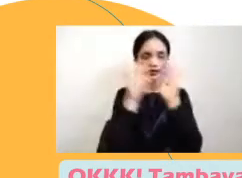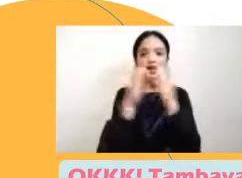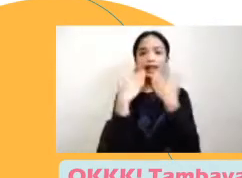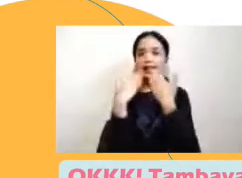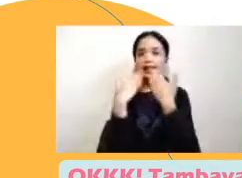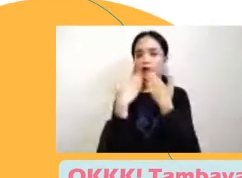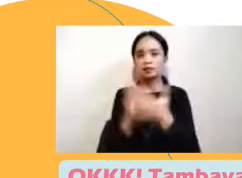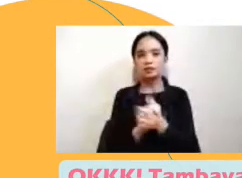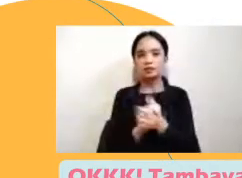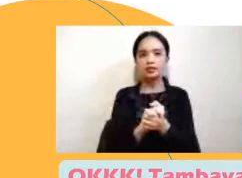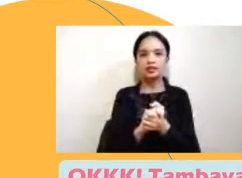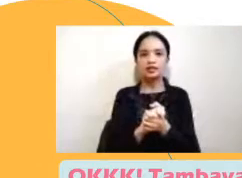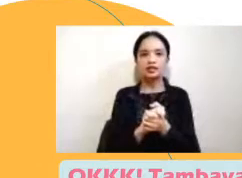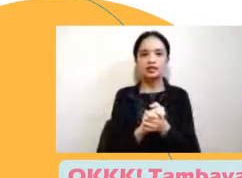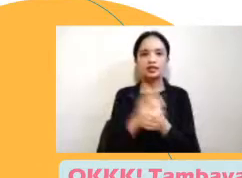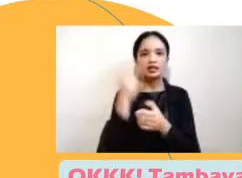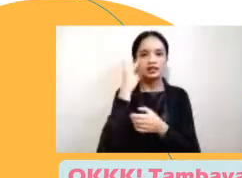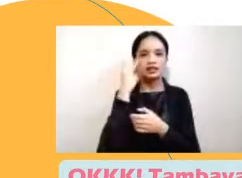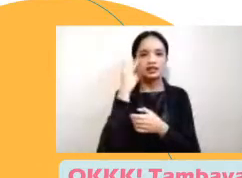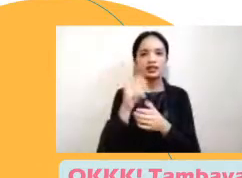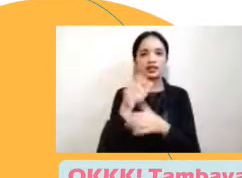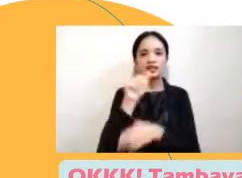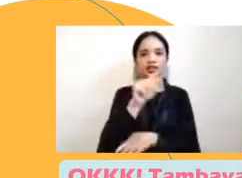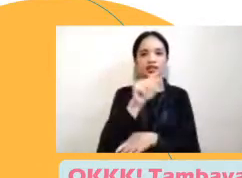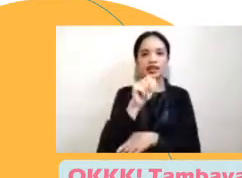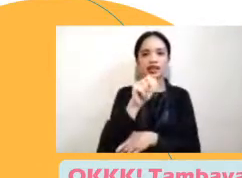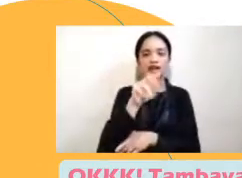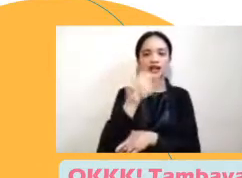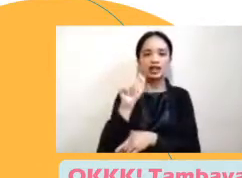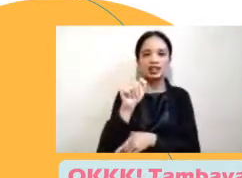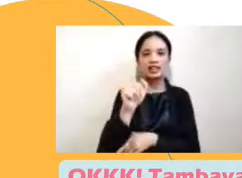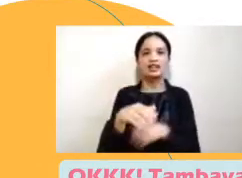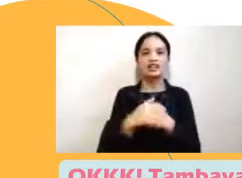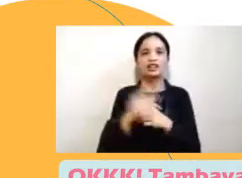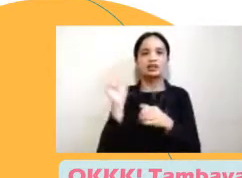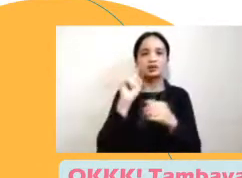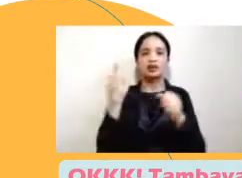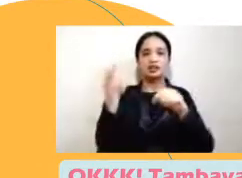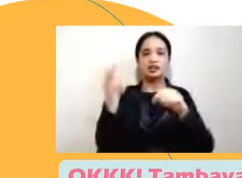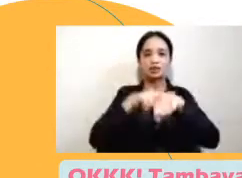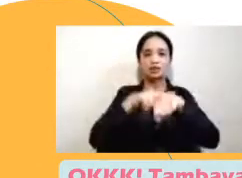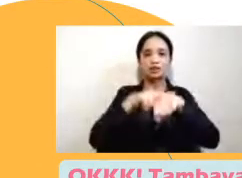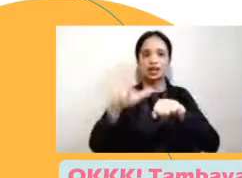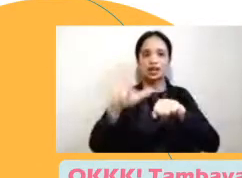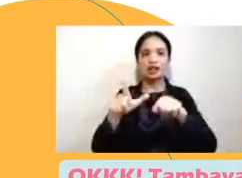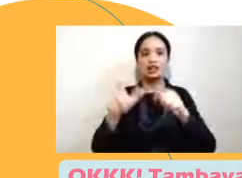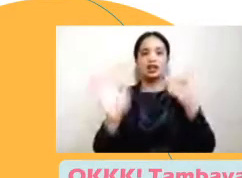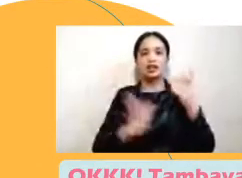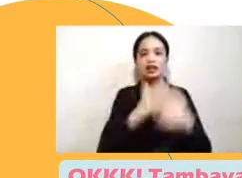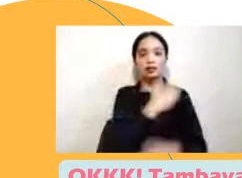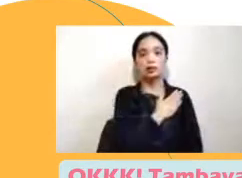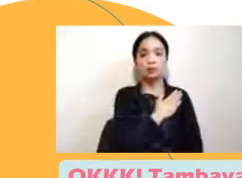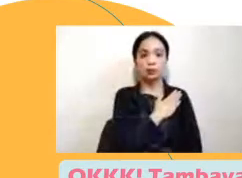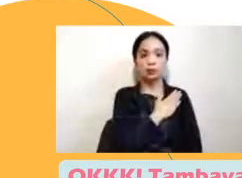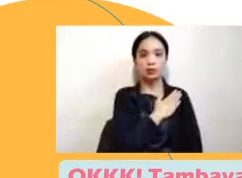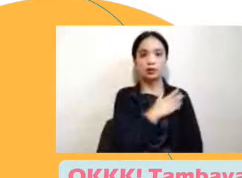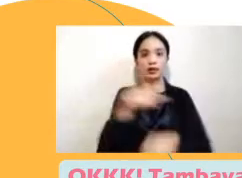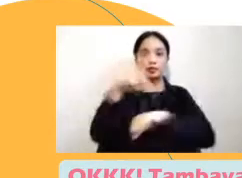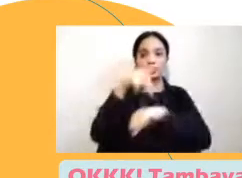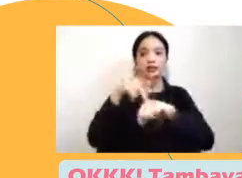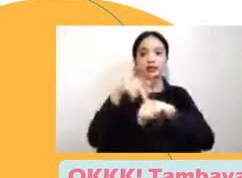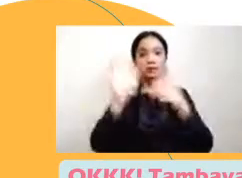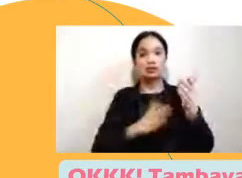Ana Abigail. Yes. Yes. Ang national anthem. Lupang Hinirang. Diba? National anthem. National anthem